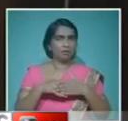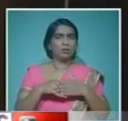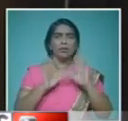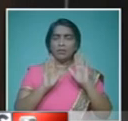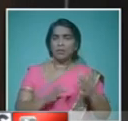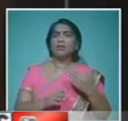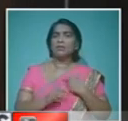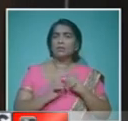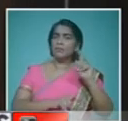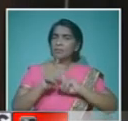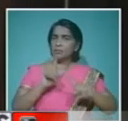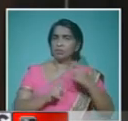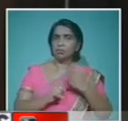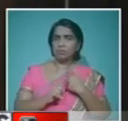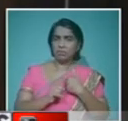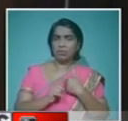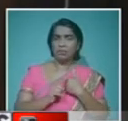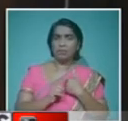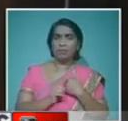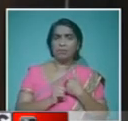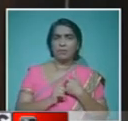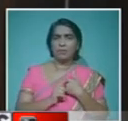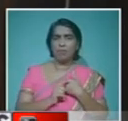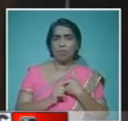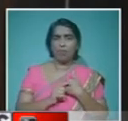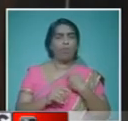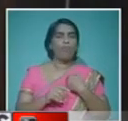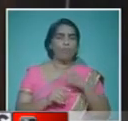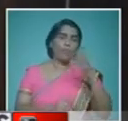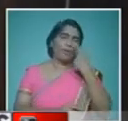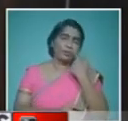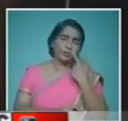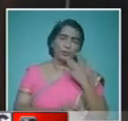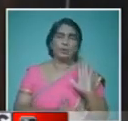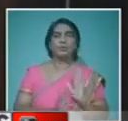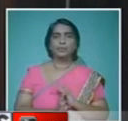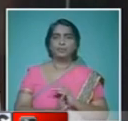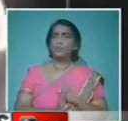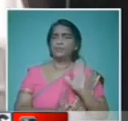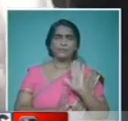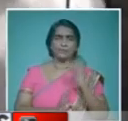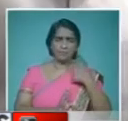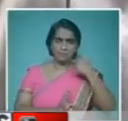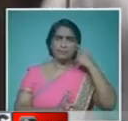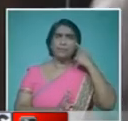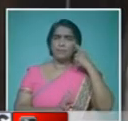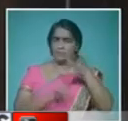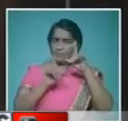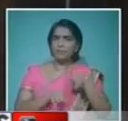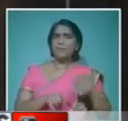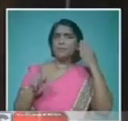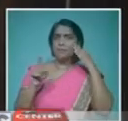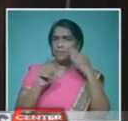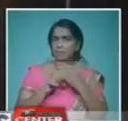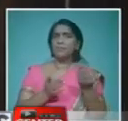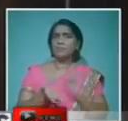අපි කරන්නේ පාර්ලිමේන්තුවේ අපේ අපි මේකට කනගාටු වෙනවා. නමුත් මං හිතන්නේ ඒ වගේ මේ සිද්ධි